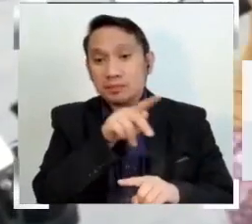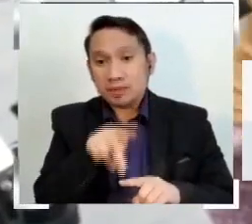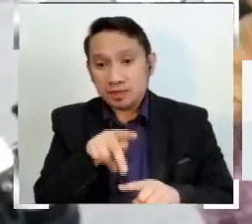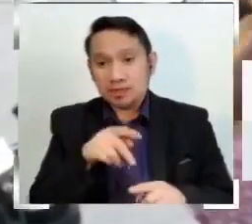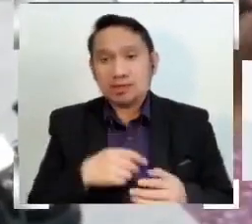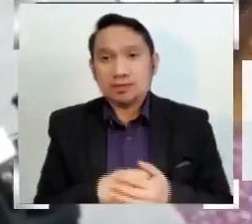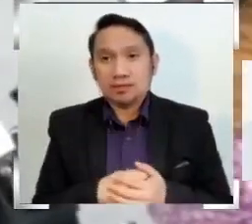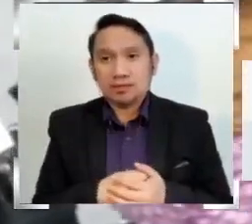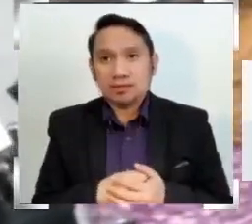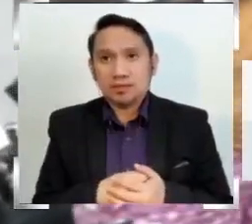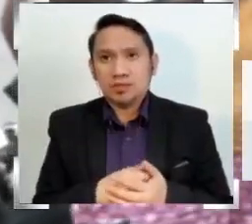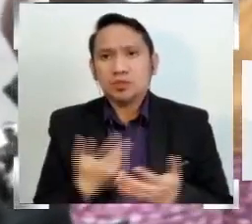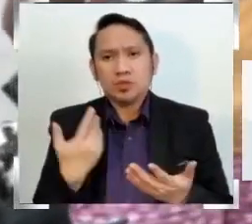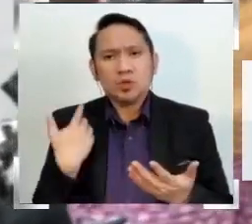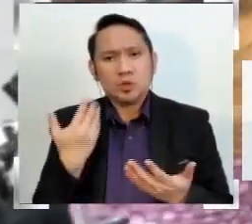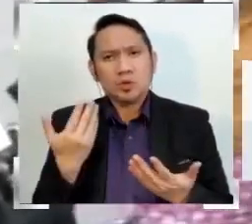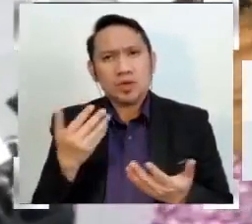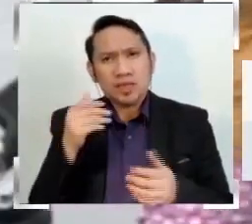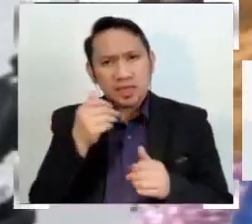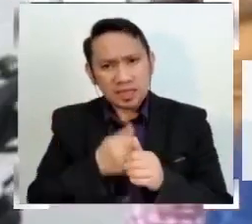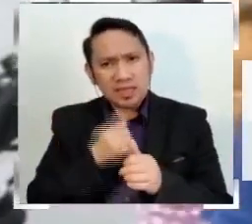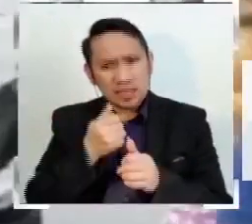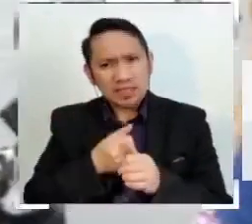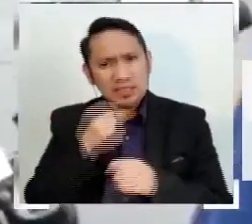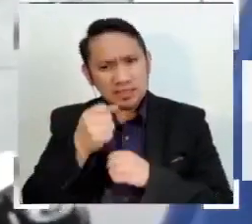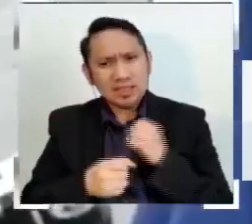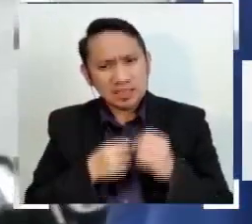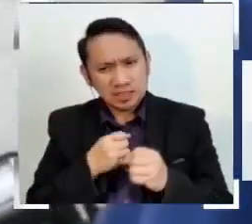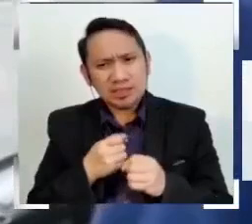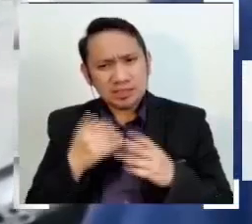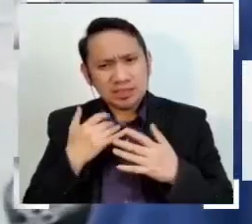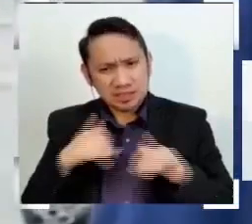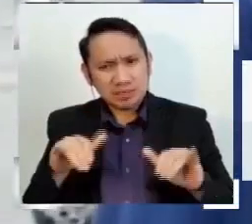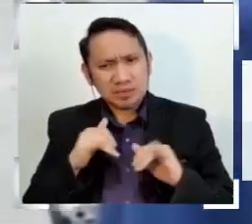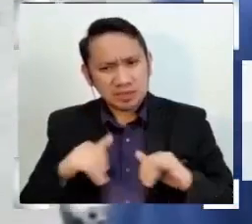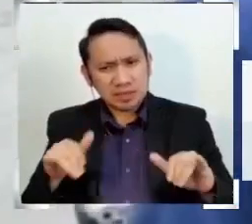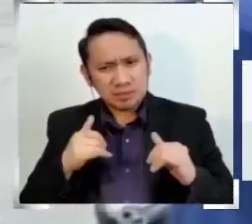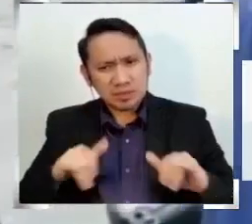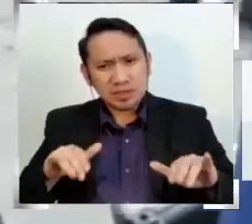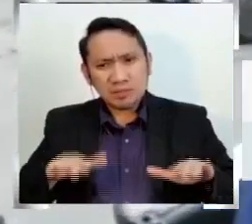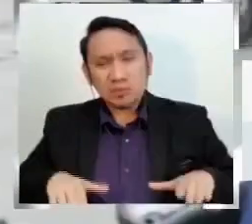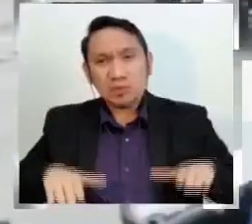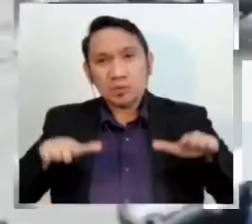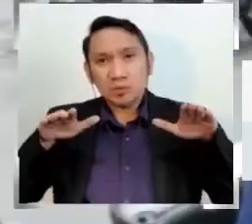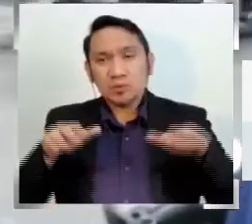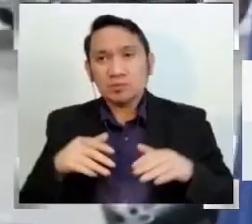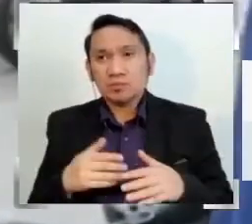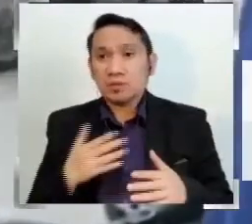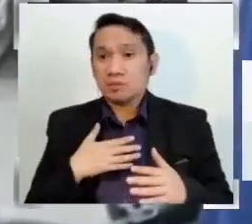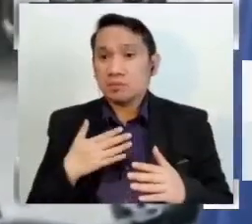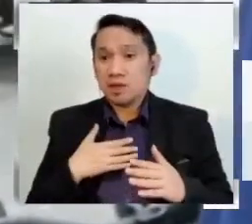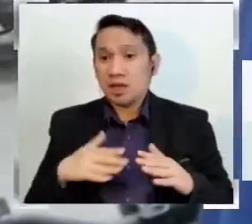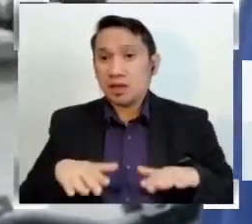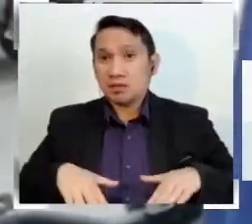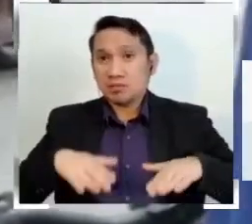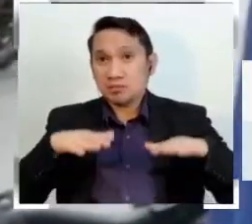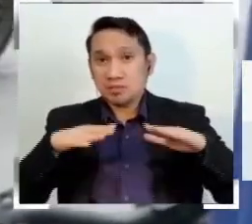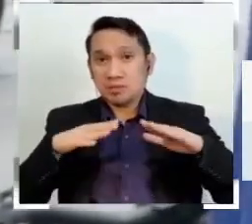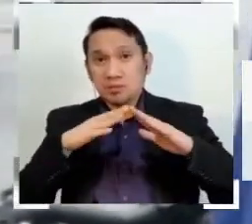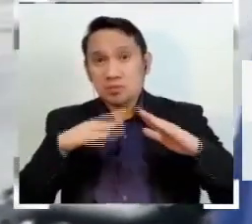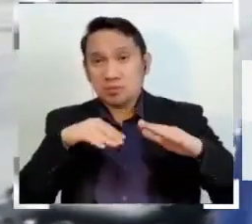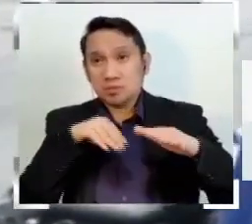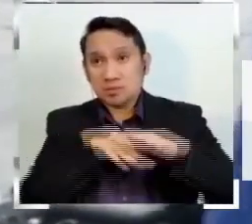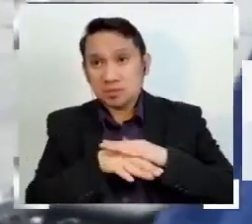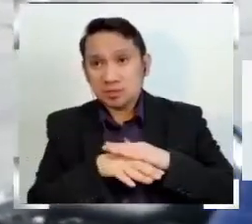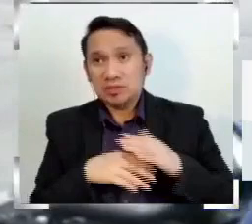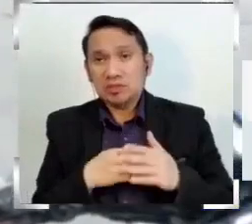Sanay na kami sa lubog. Taon-taon talaga lumulubog. Hanggang saan po ang baha doon sa inyong bahay? Yung bahay ko, hindi na lumulubog yung loob ng bahay. Yung